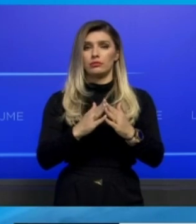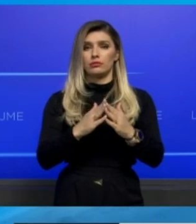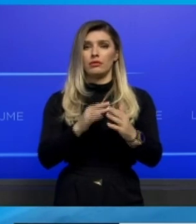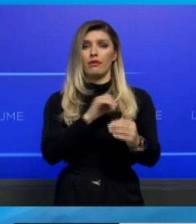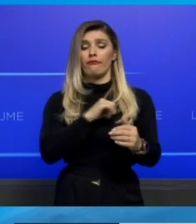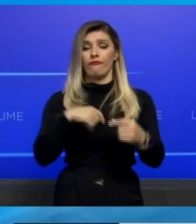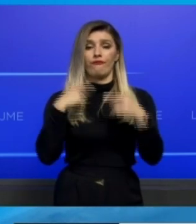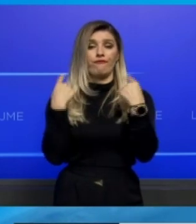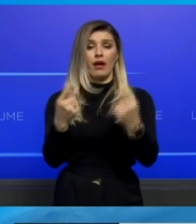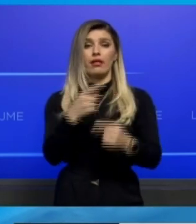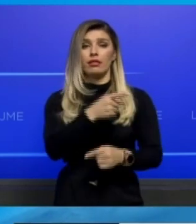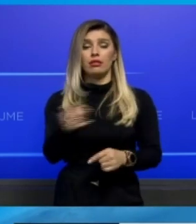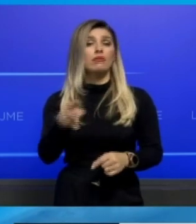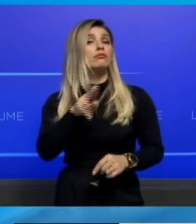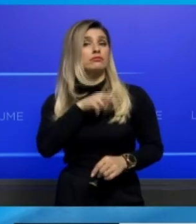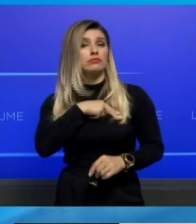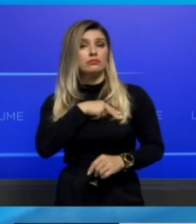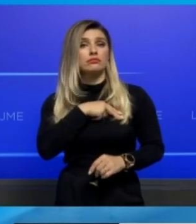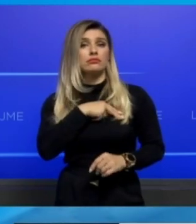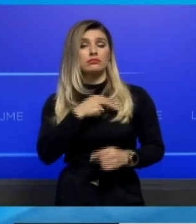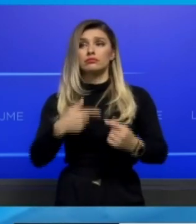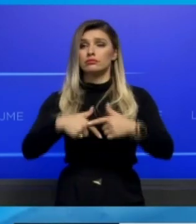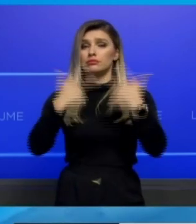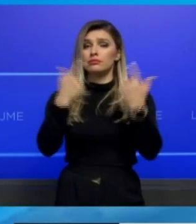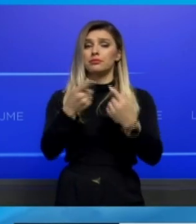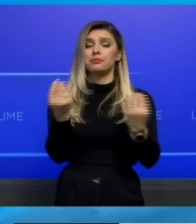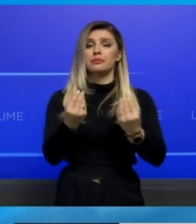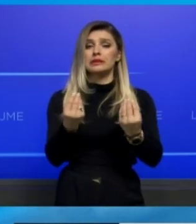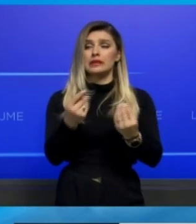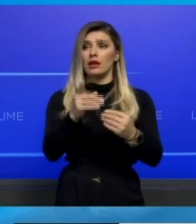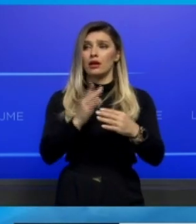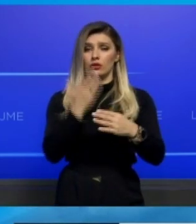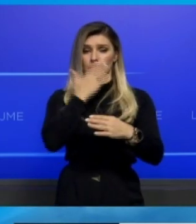ata do të kenë përgjithsinë që